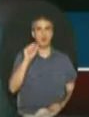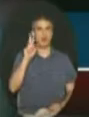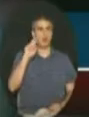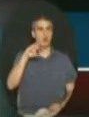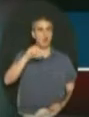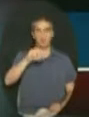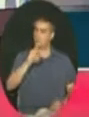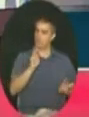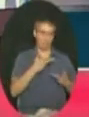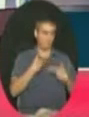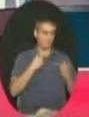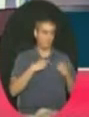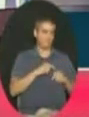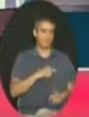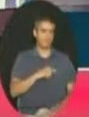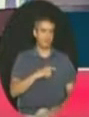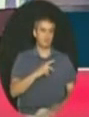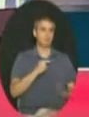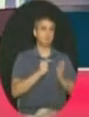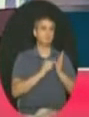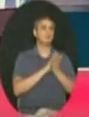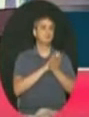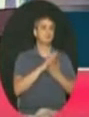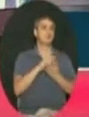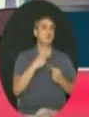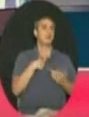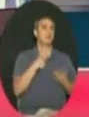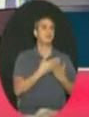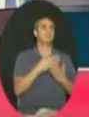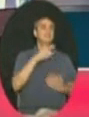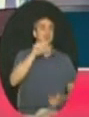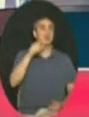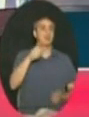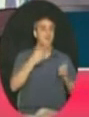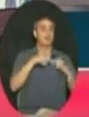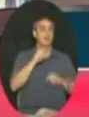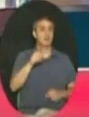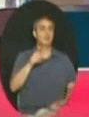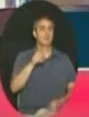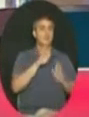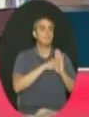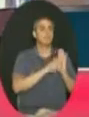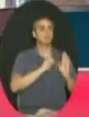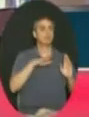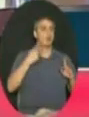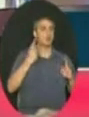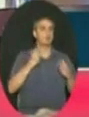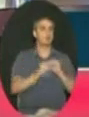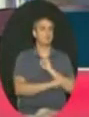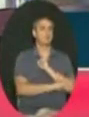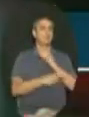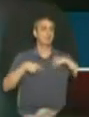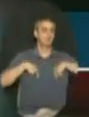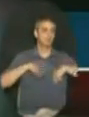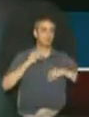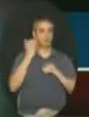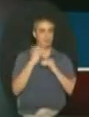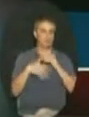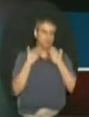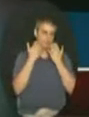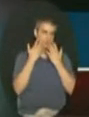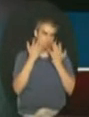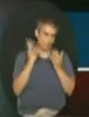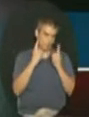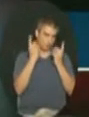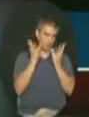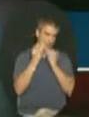לא, אורן חזן לא יכול לקבל ועדה. סיבה פשוטה, שאני הצעתי לאורן חזן ועדה, בתנאי שהוא לא יהיה סגן יושב-ראש כדי לסיים את הריטואל